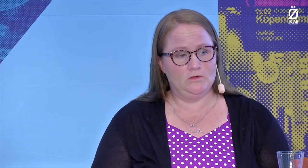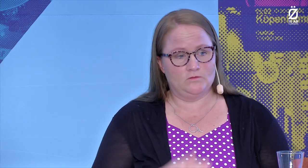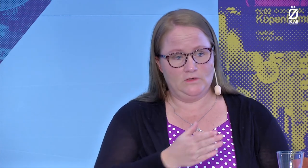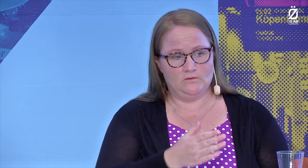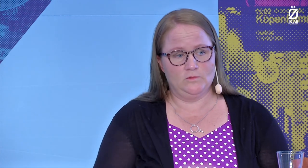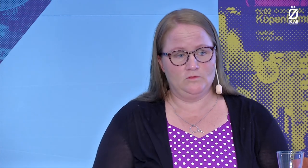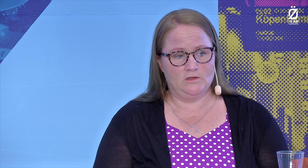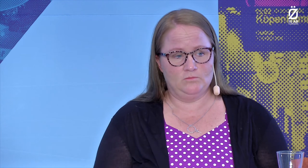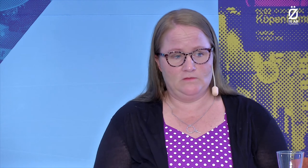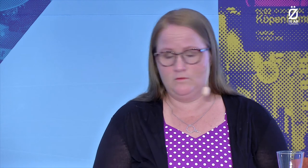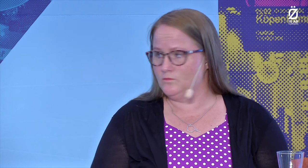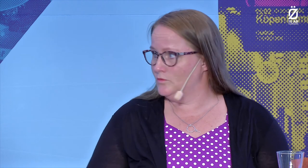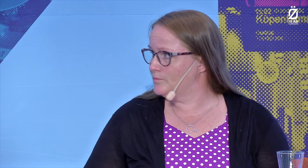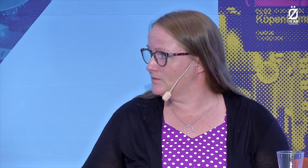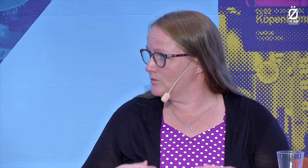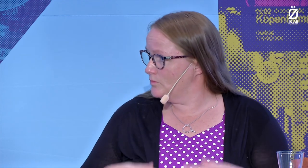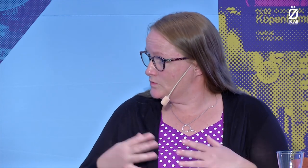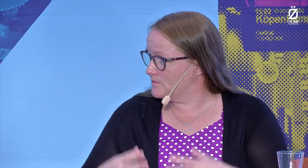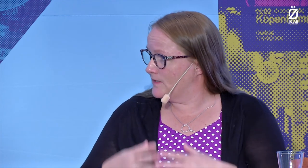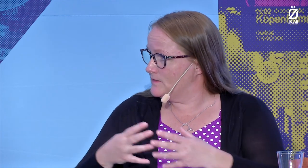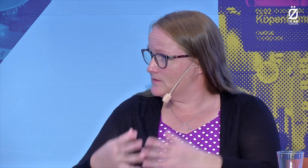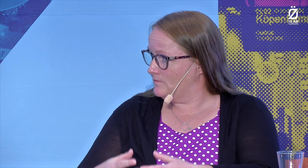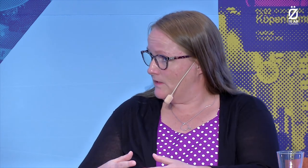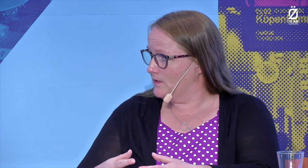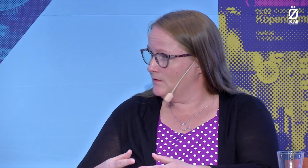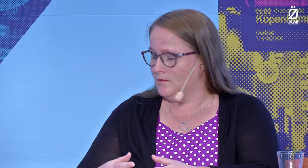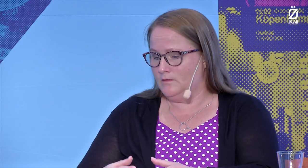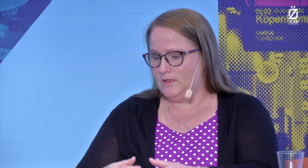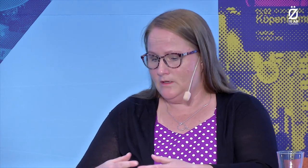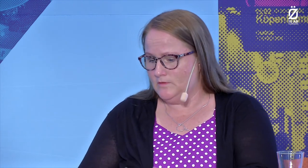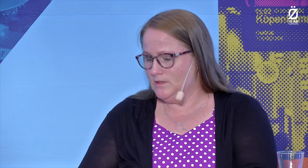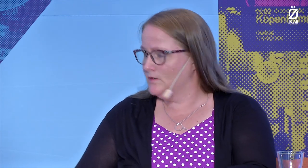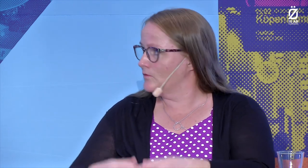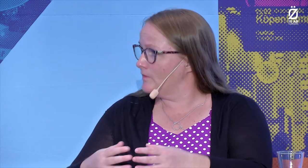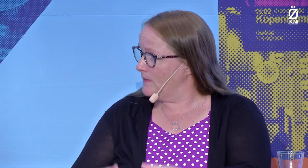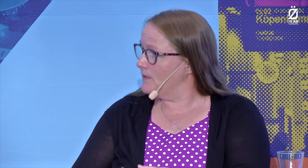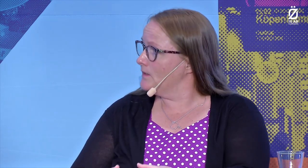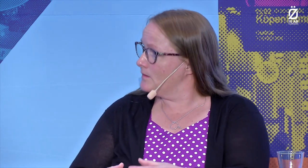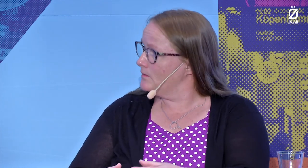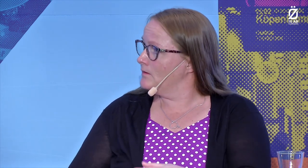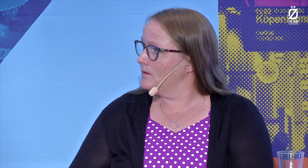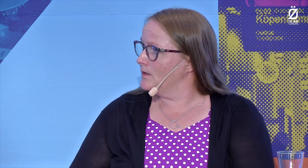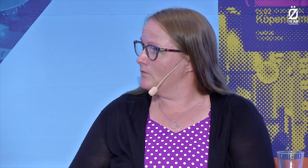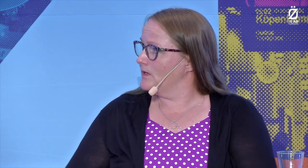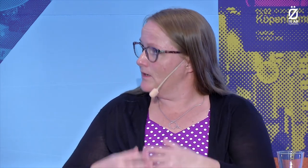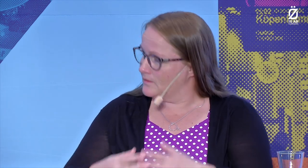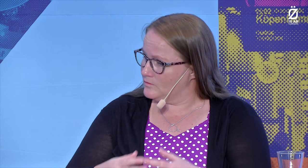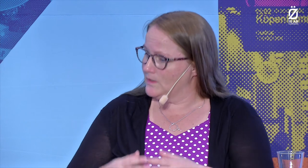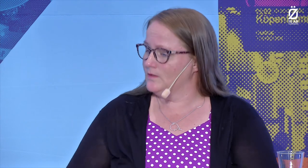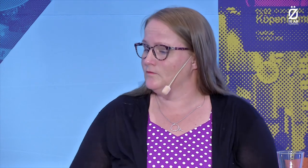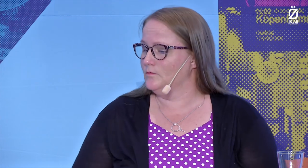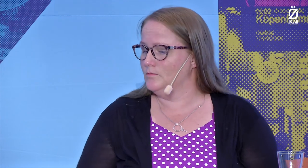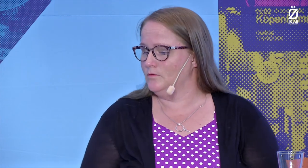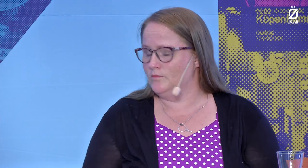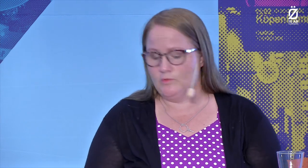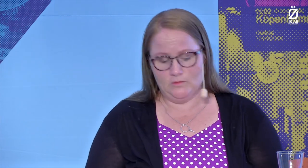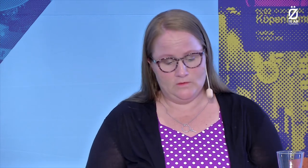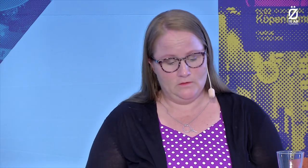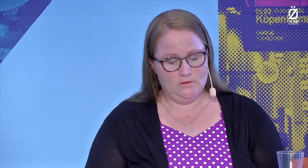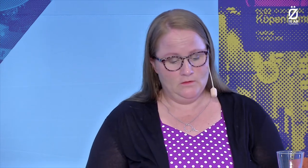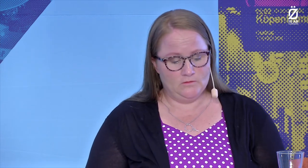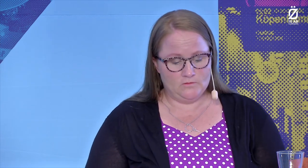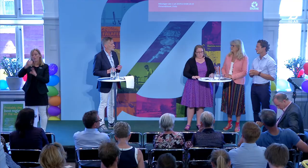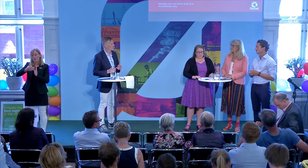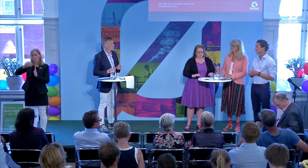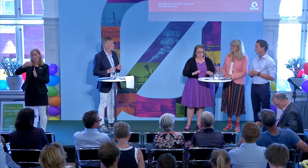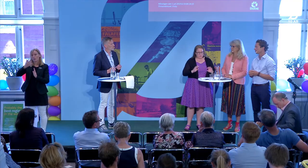det som är, och det är också det som jag tycker att Matthew tog upp, att de just vänder sig till individen och familjen. Och det är det här som är liksom